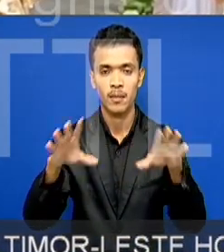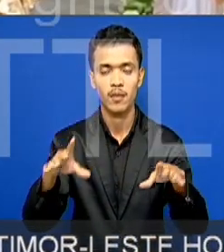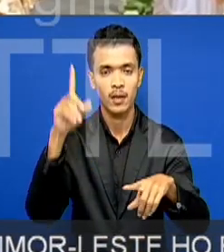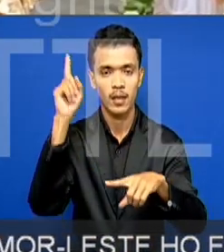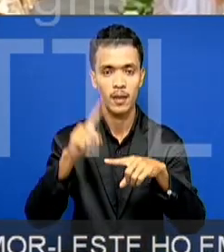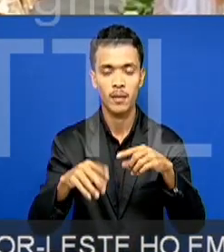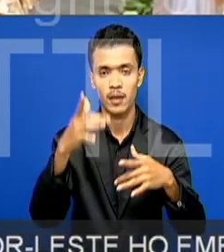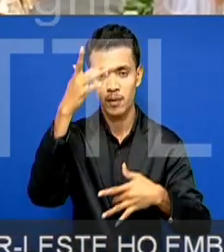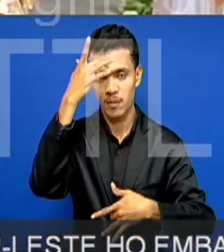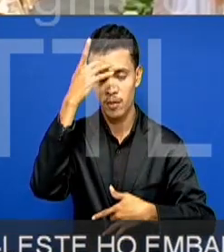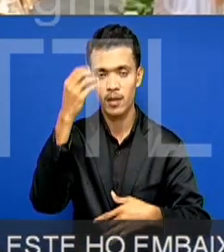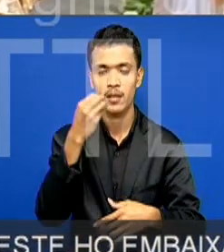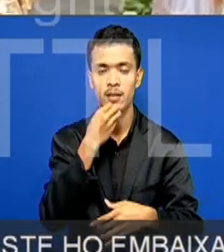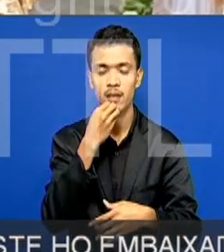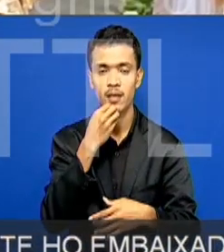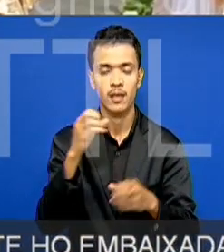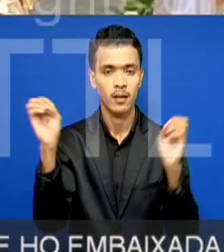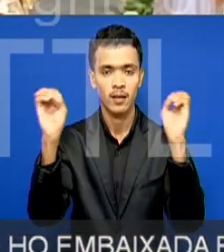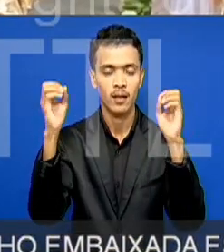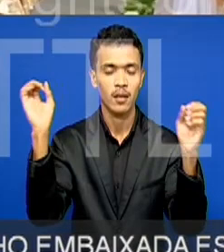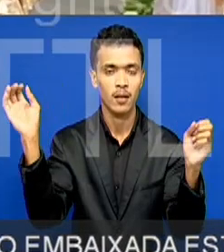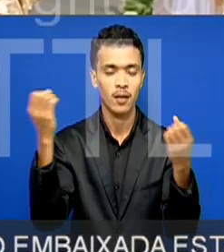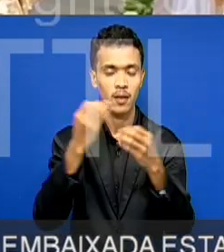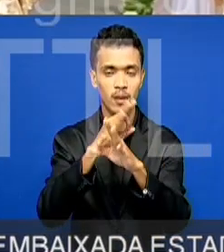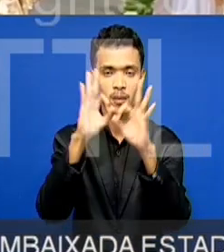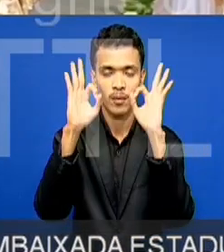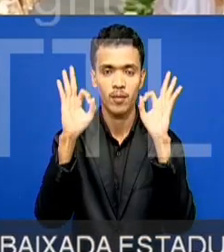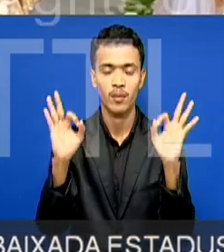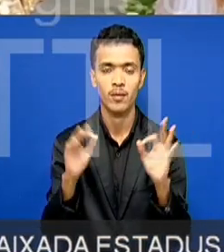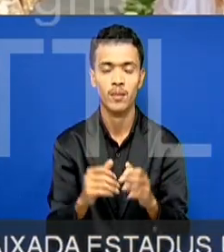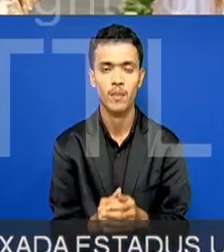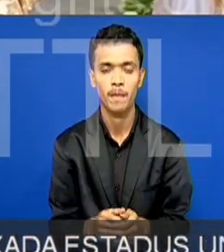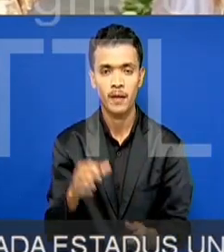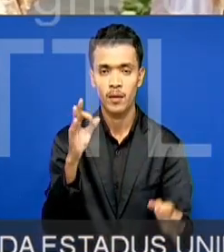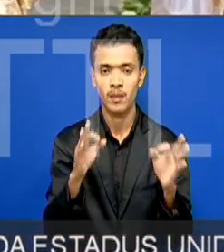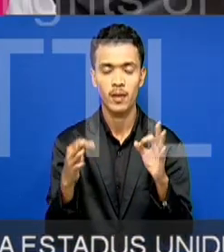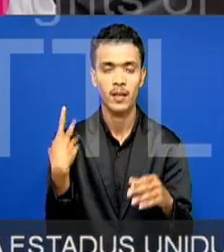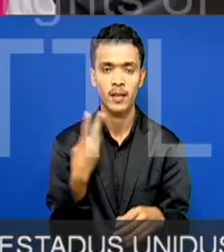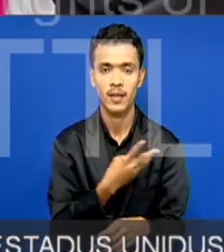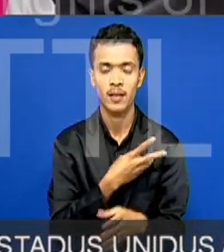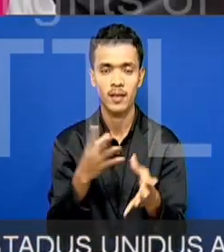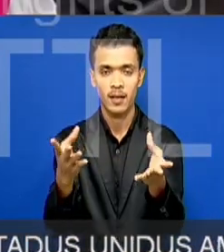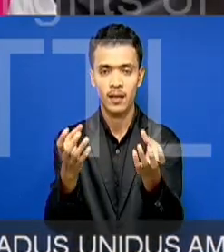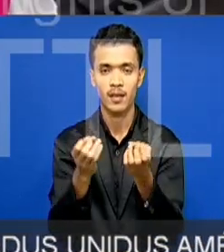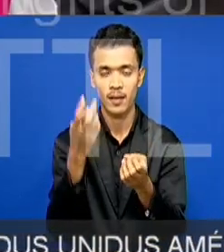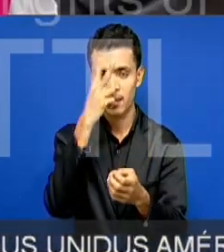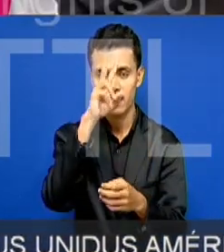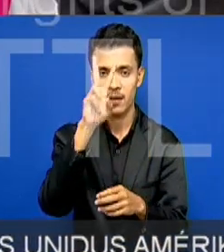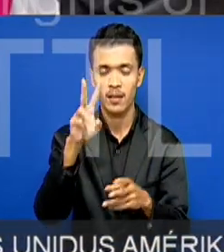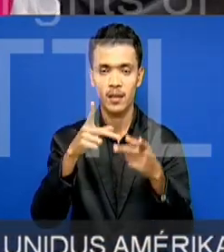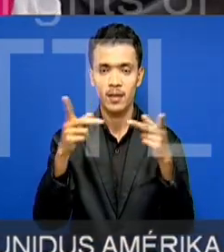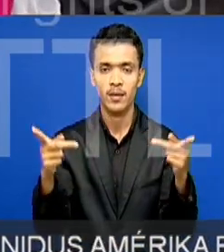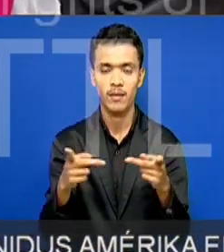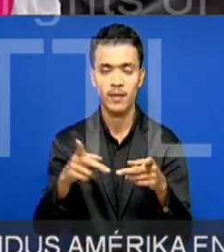tan o la han hutu ai dane hutu maka ita kara kare ia fatin hanesan